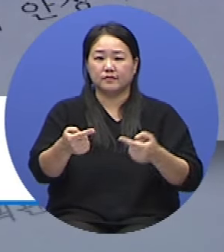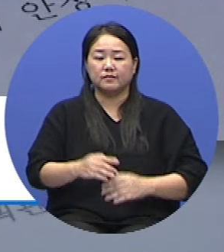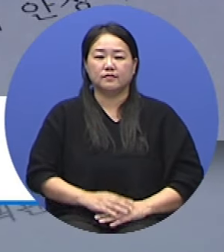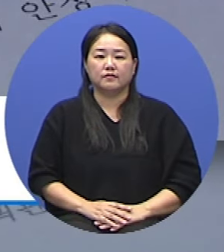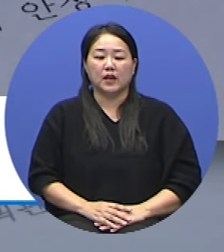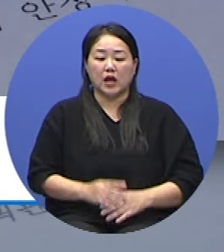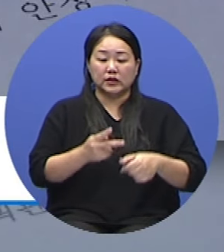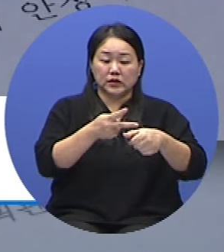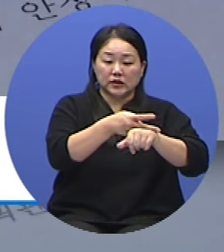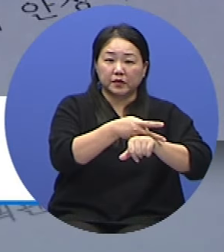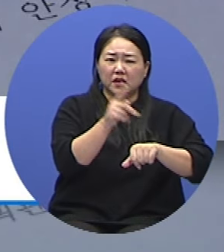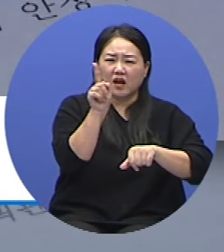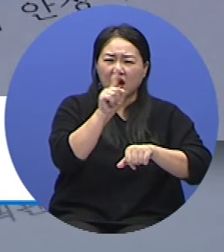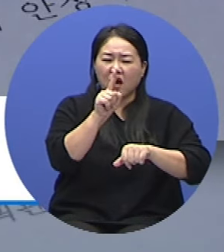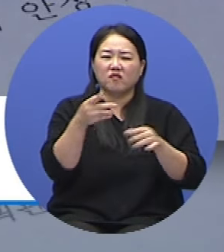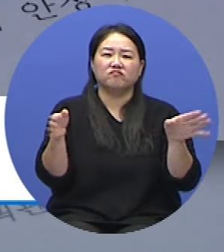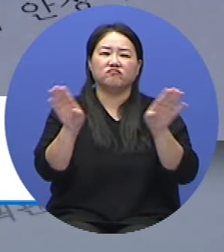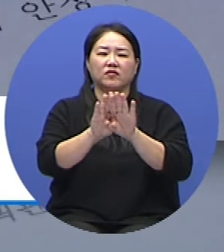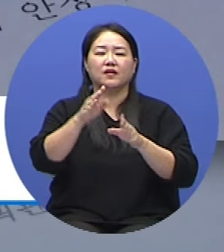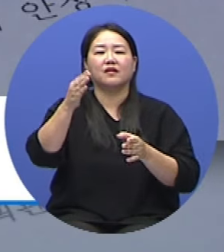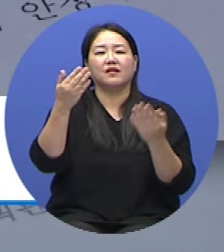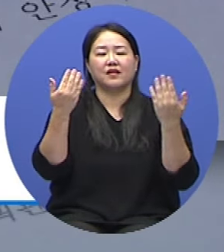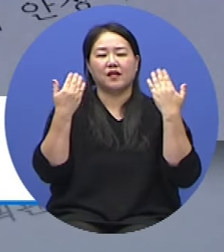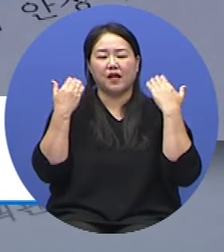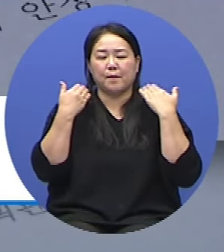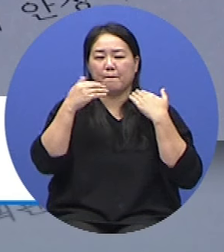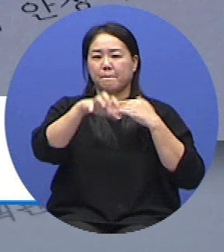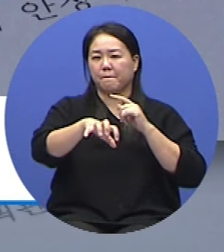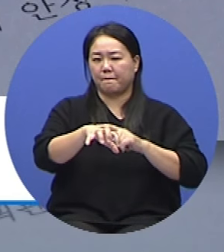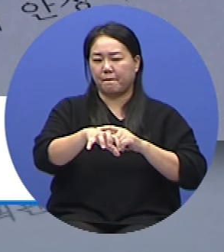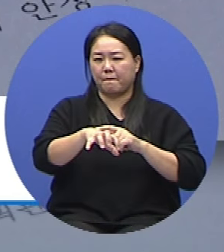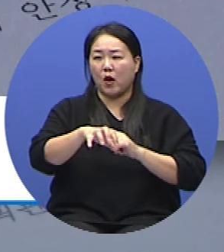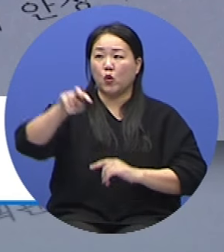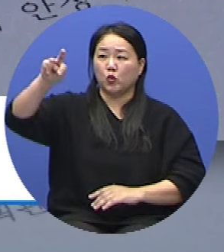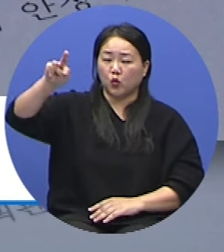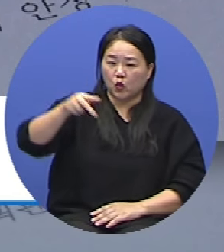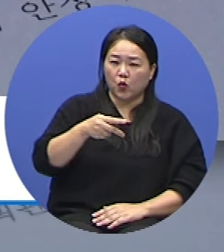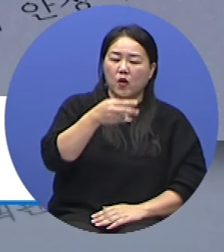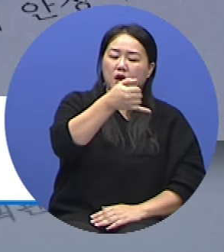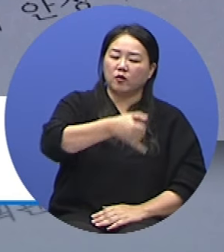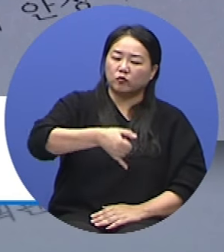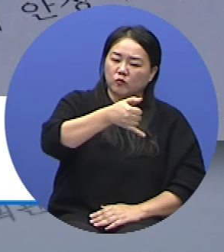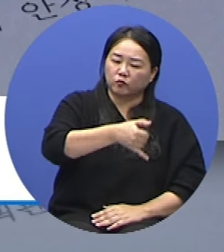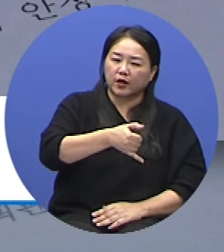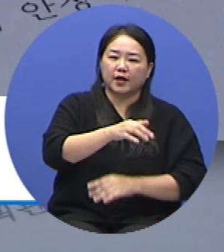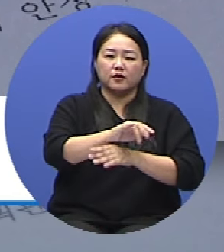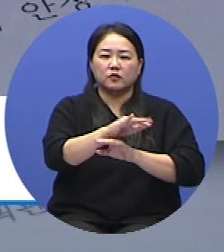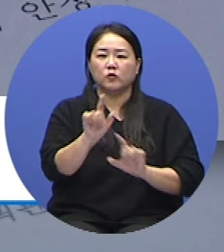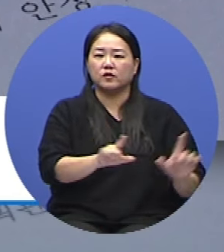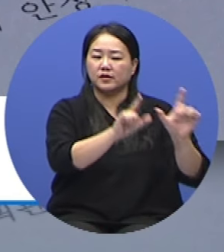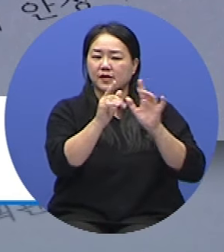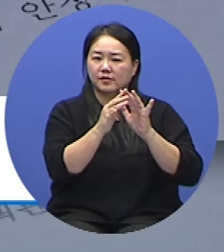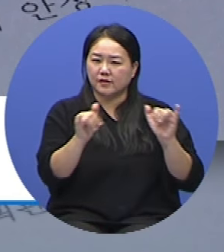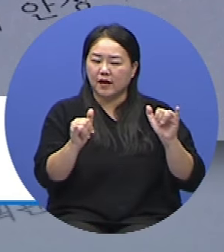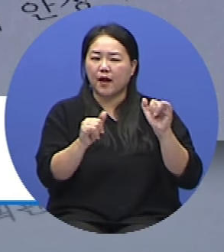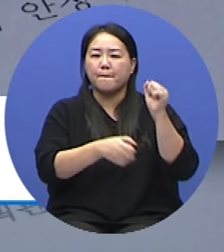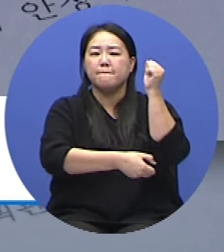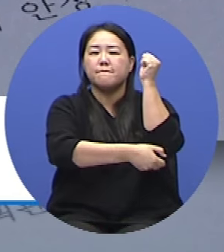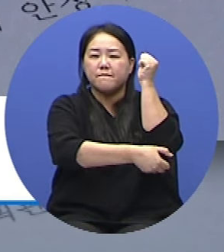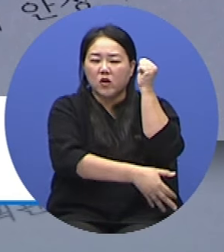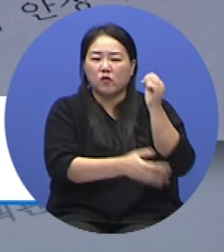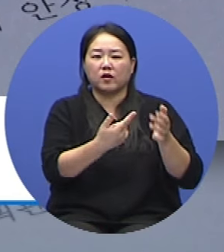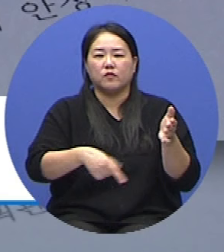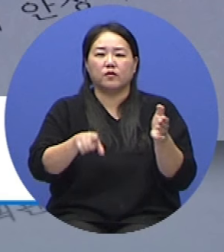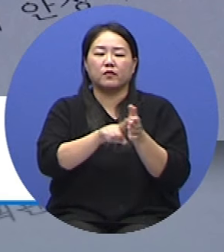임실을 한 폐교 부지가 귀농 귀촌인들의 정착을 돕는 보금자리로 탈바꿈합니다. 진안 군은 농가에